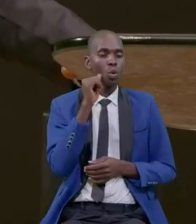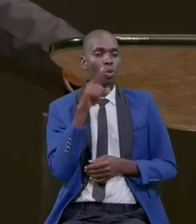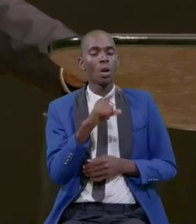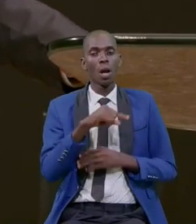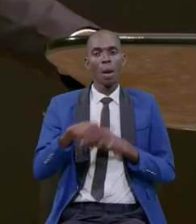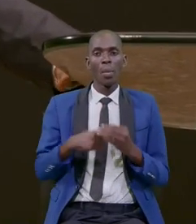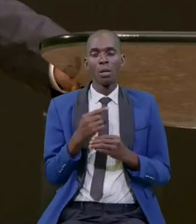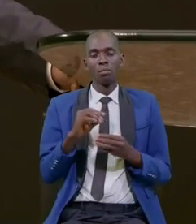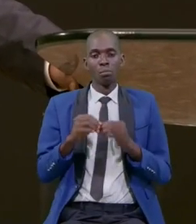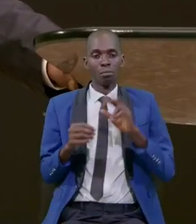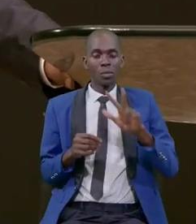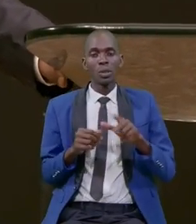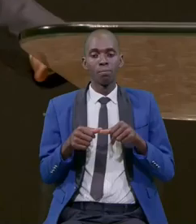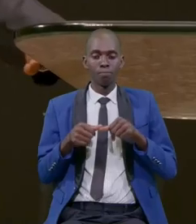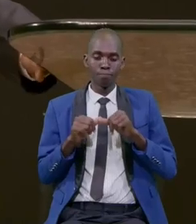que les espions,